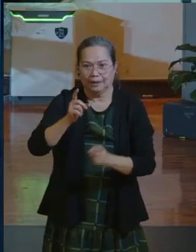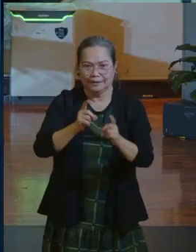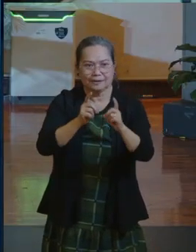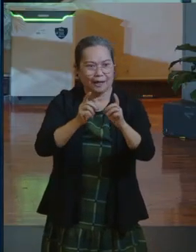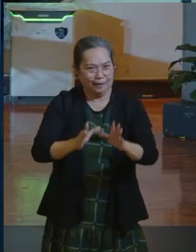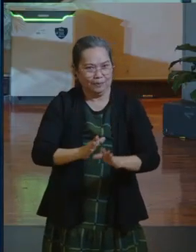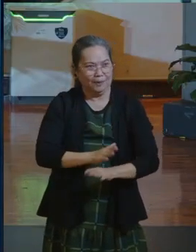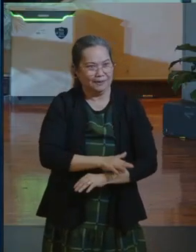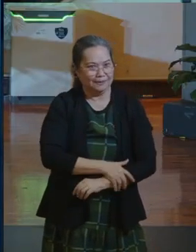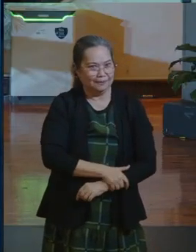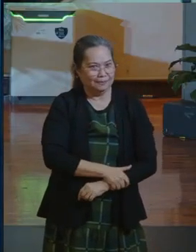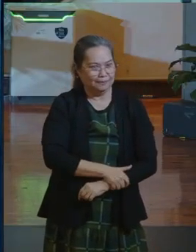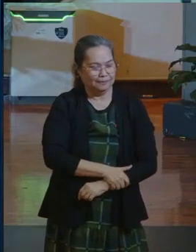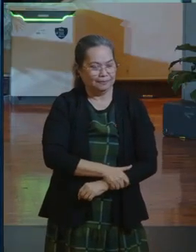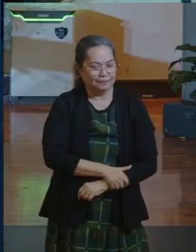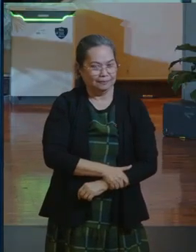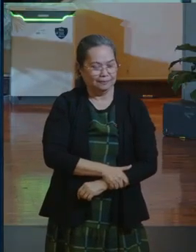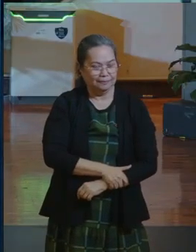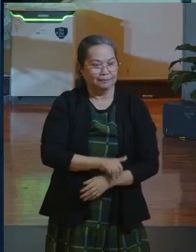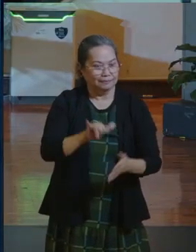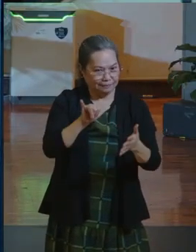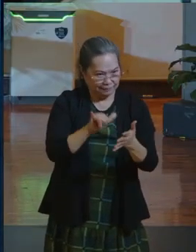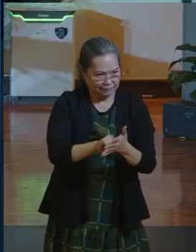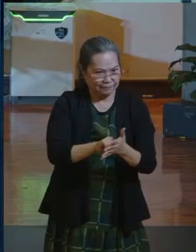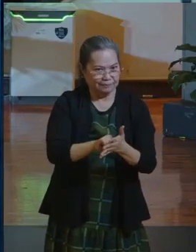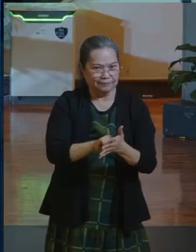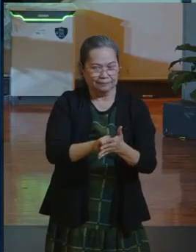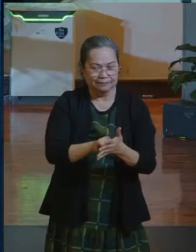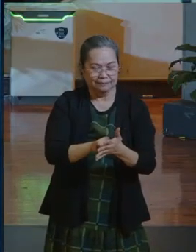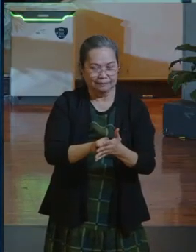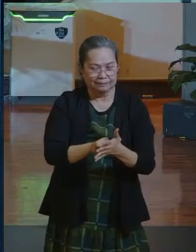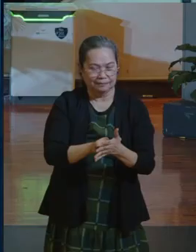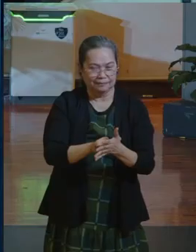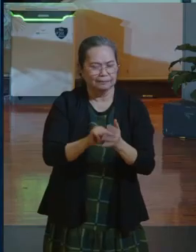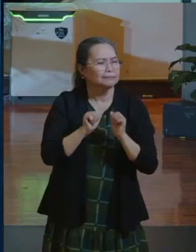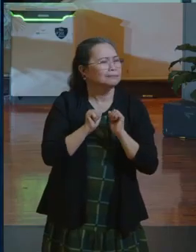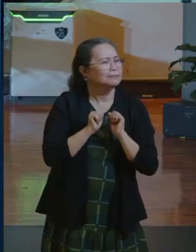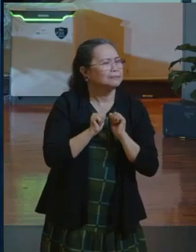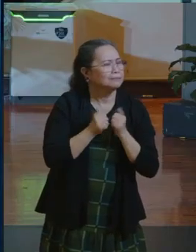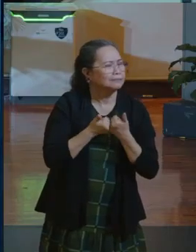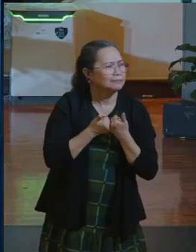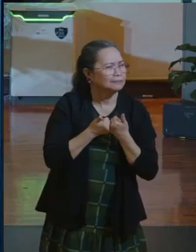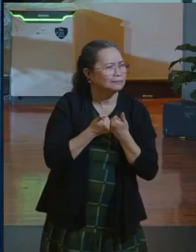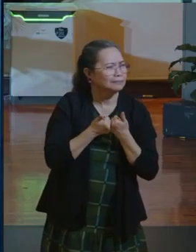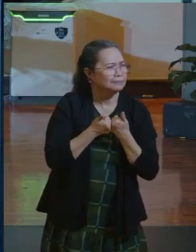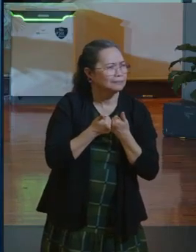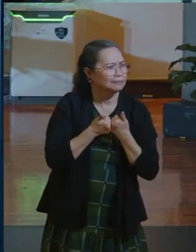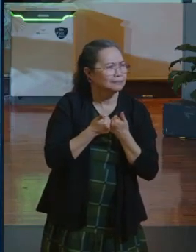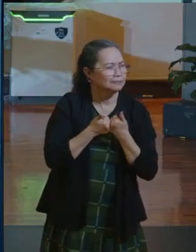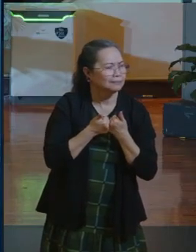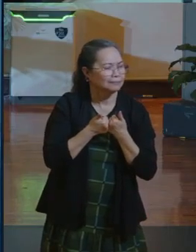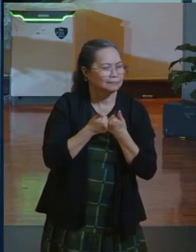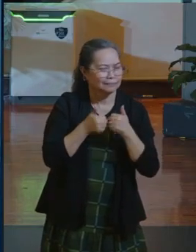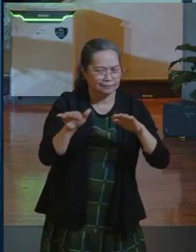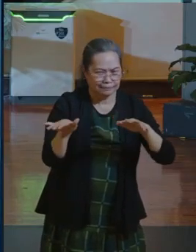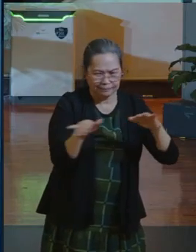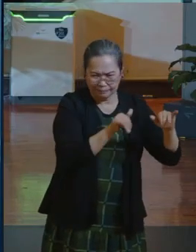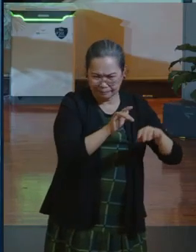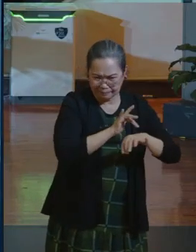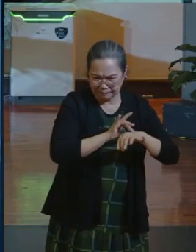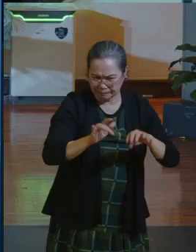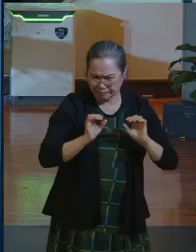disciples na parang imbis na umalis sila ng